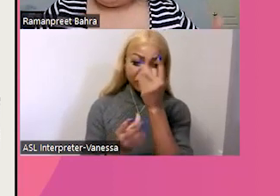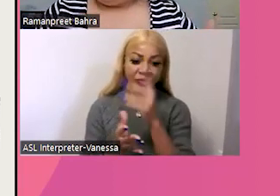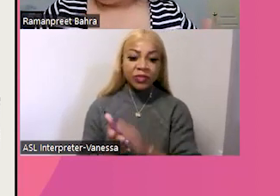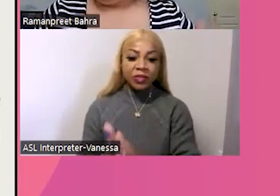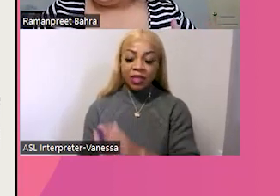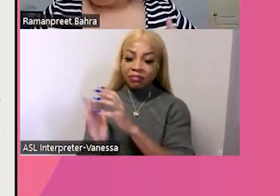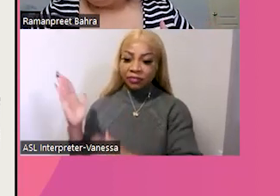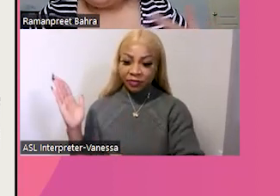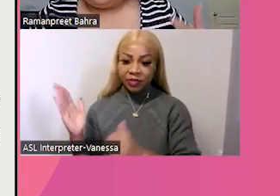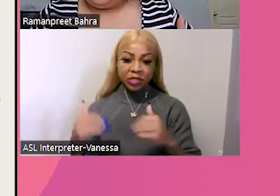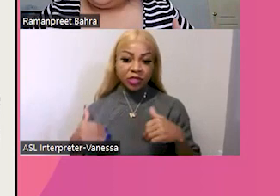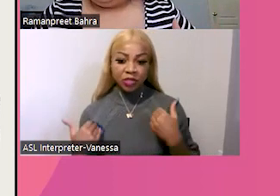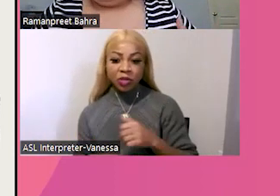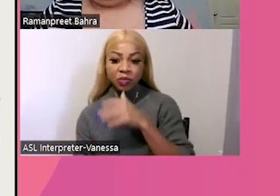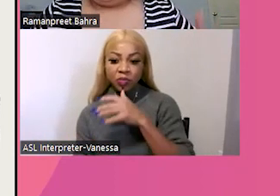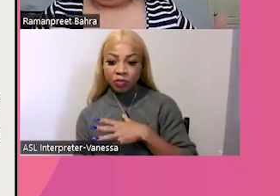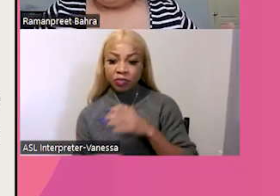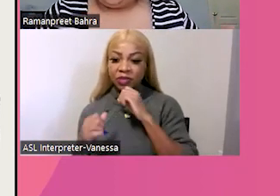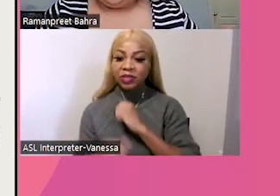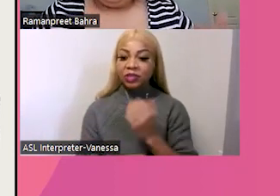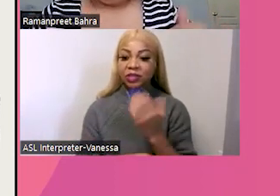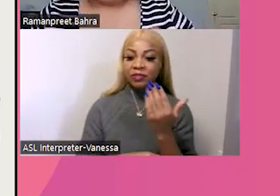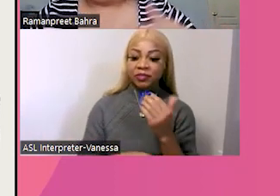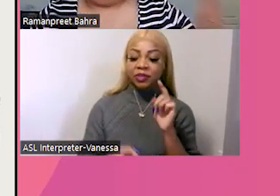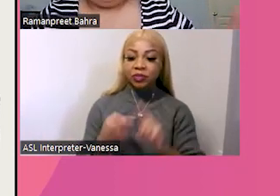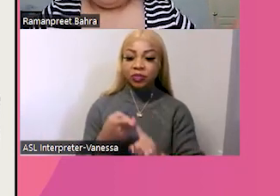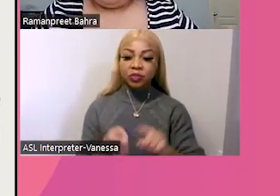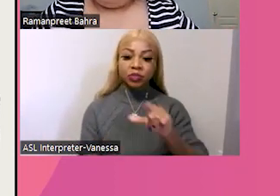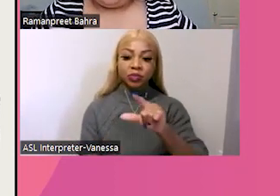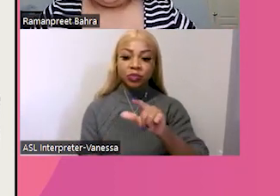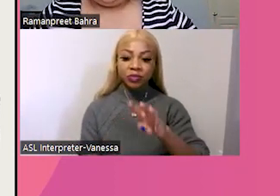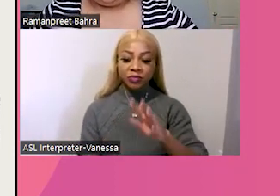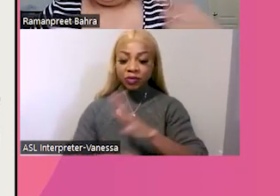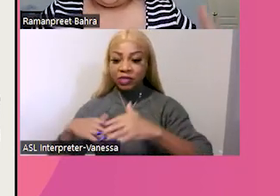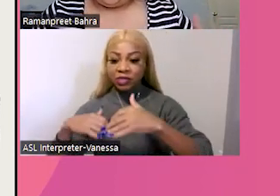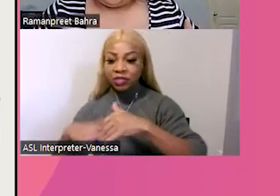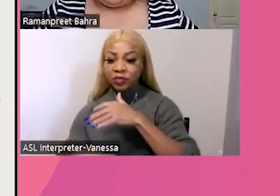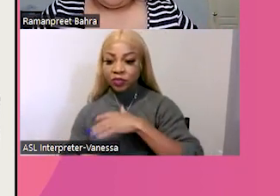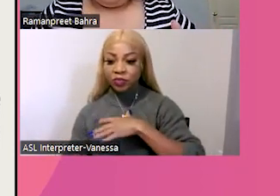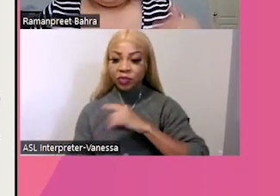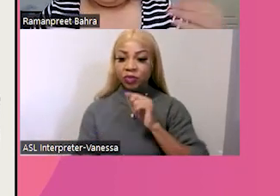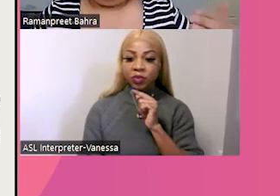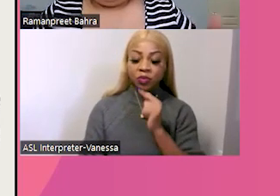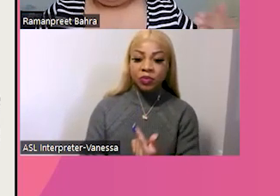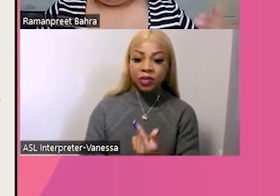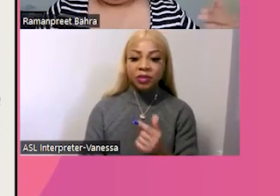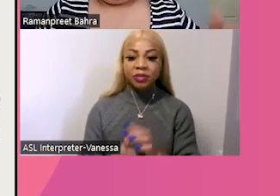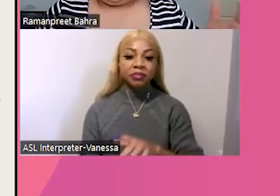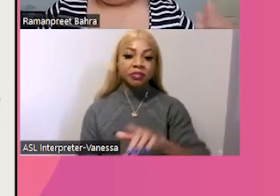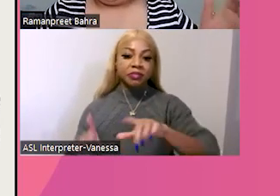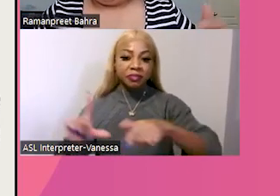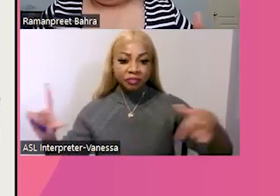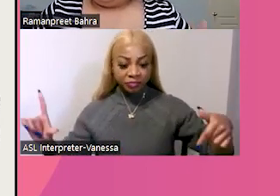au quotidien. Et les femmes entre l'âge de 15 et 24 ans, les femmes autochtones, les femmes